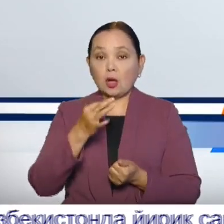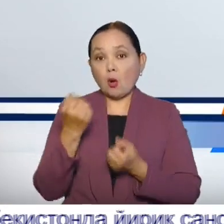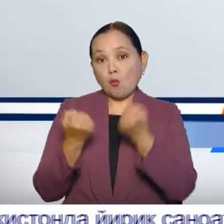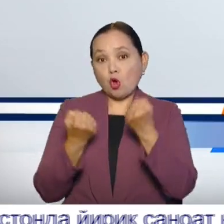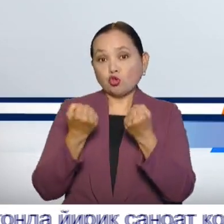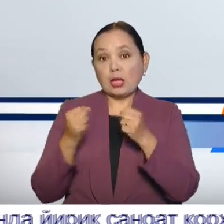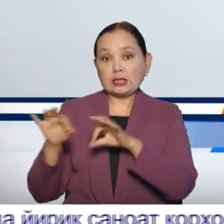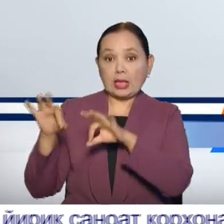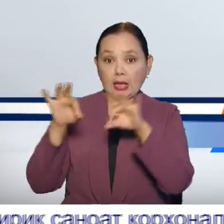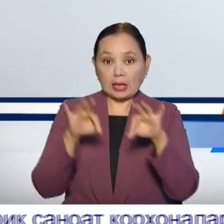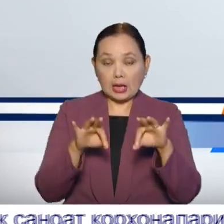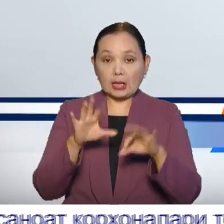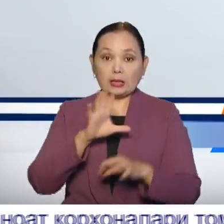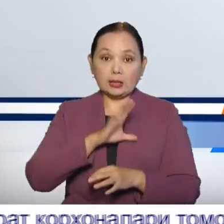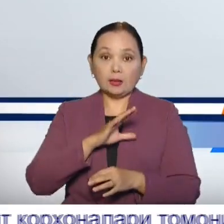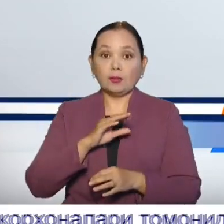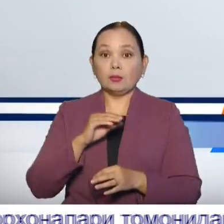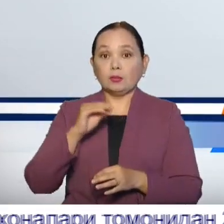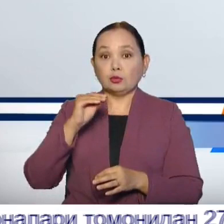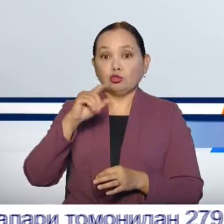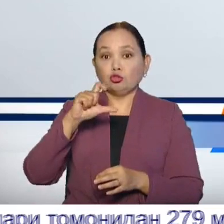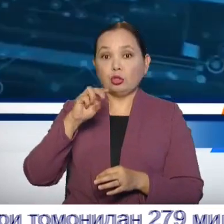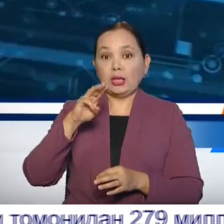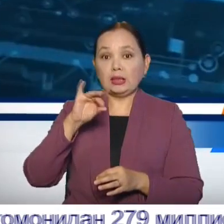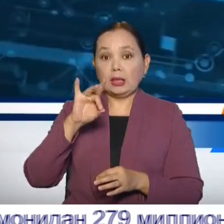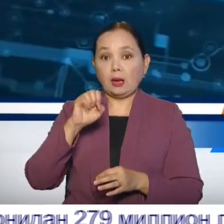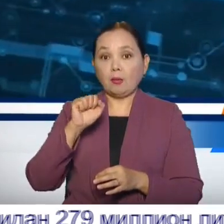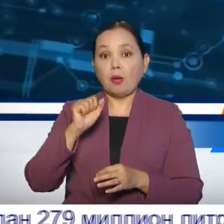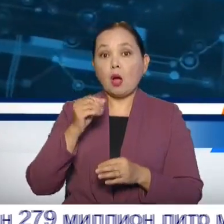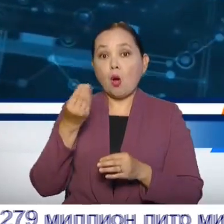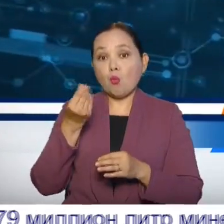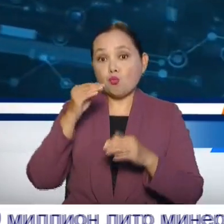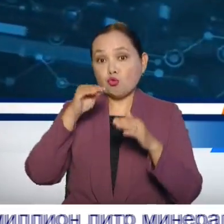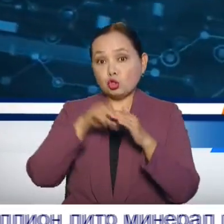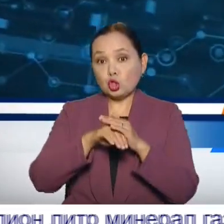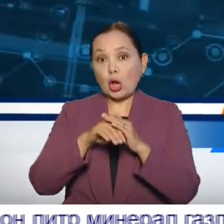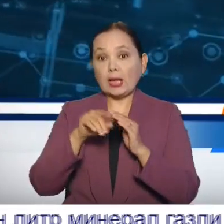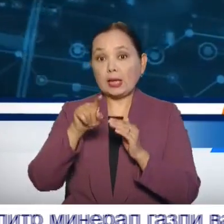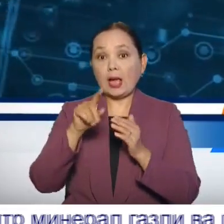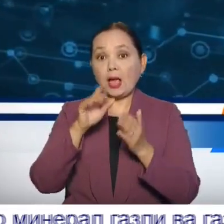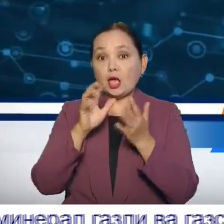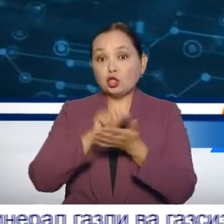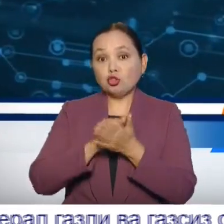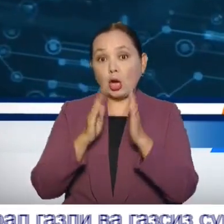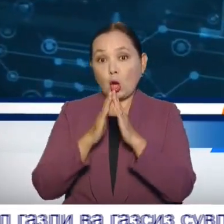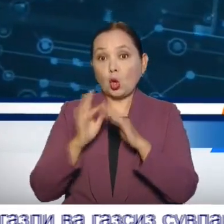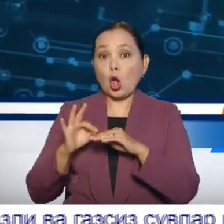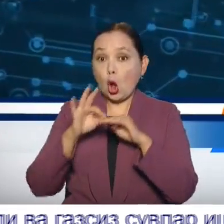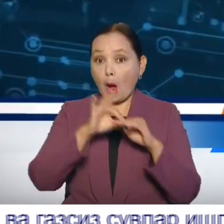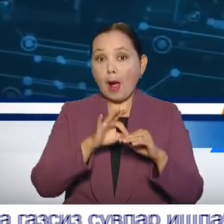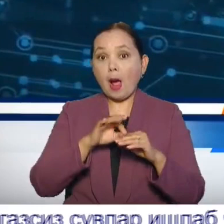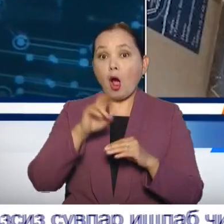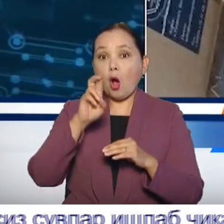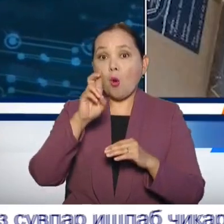mashinasida keldi. Rajentrada. Va uyga olib bordik. Pul solingan seyf yigitlarning ijara uyiga olib borilgach,